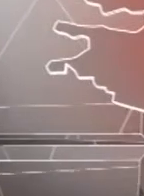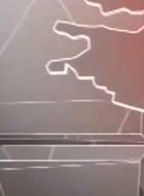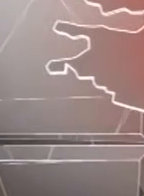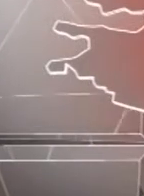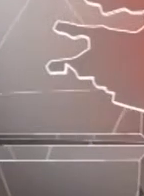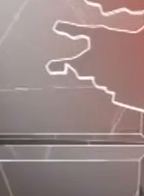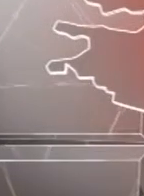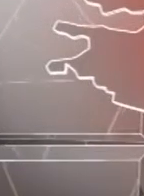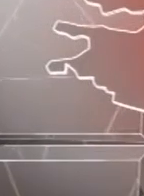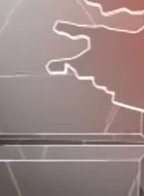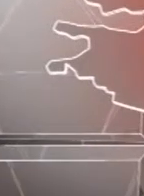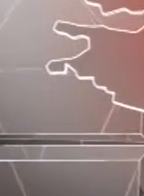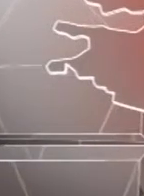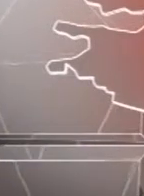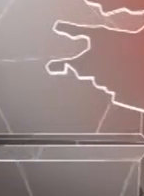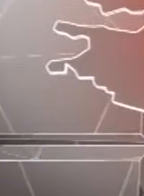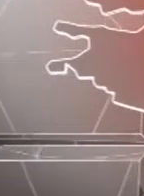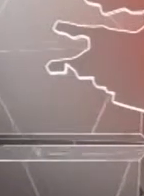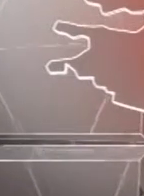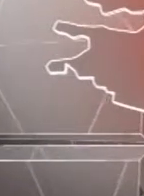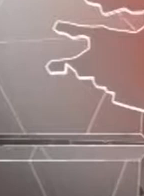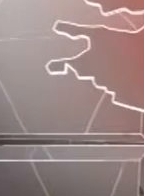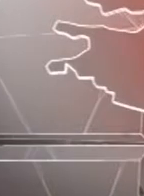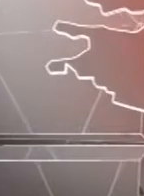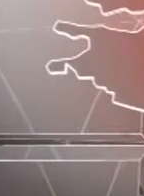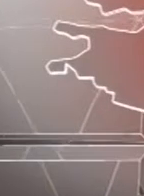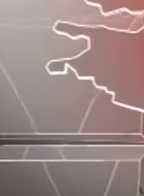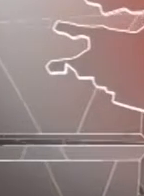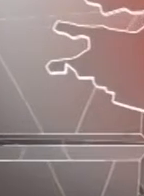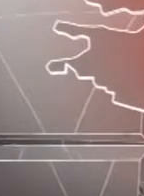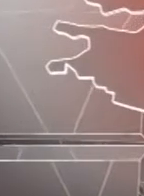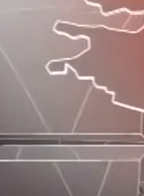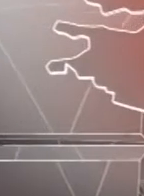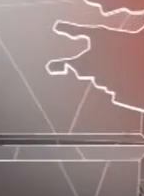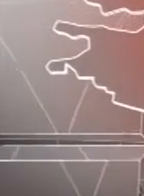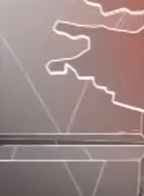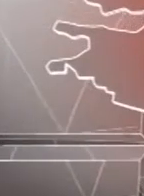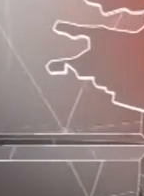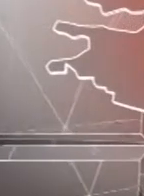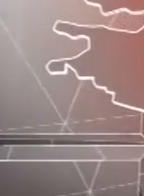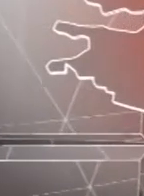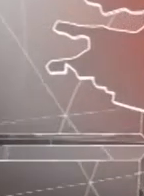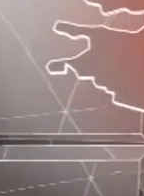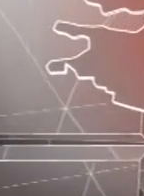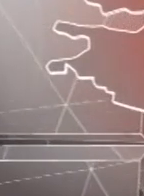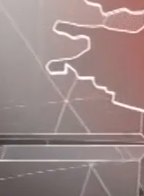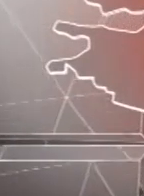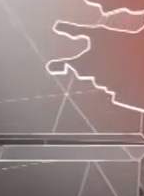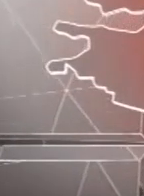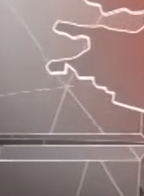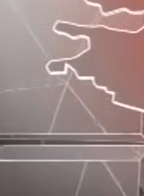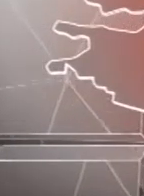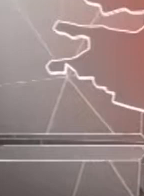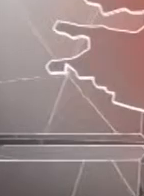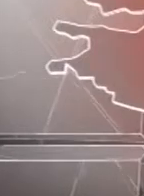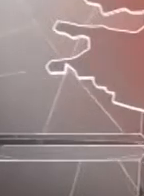дощ. Вітер західний 7-12 метрів за секунду. Температура повітря по області вночі від 3 градусів морозу до 2 тепла.